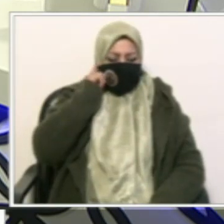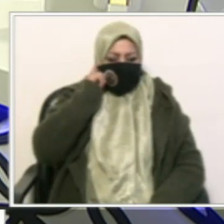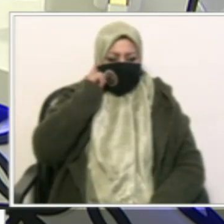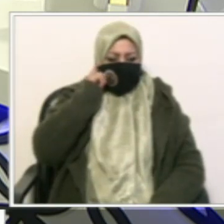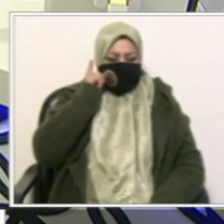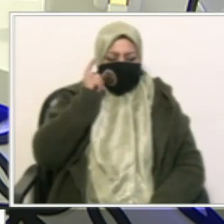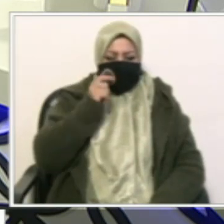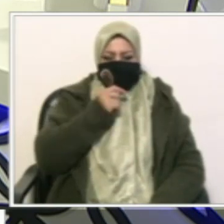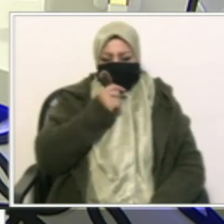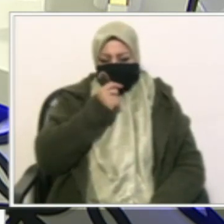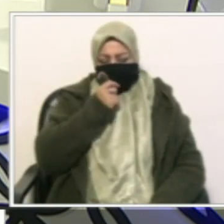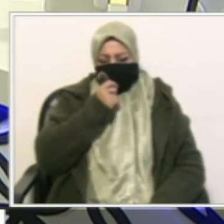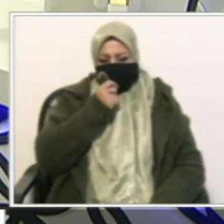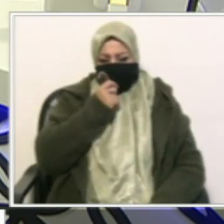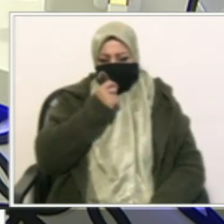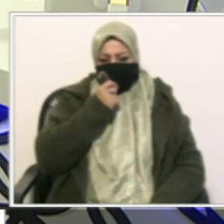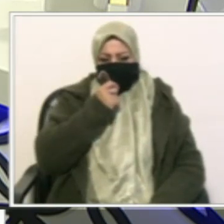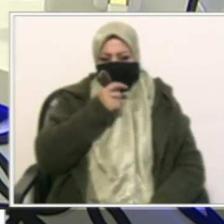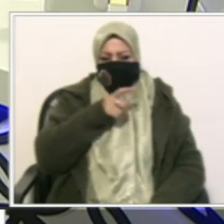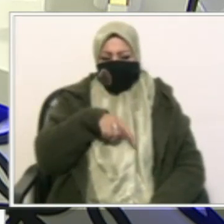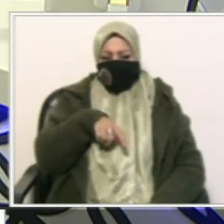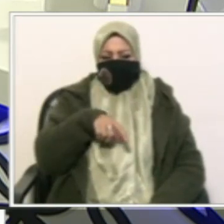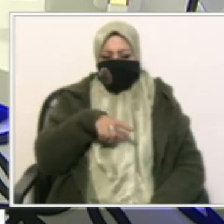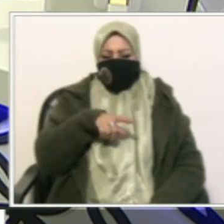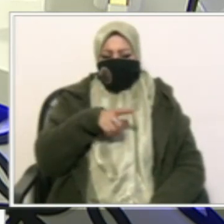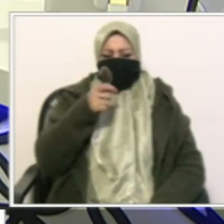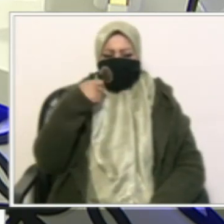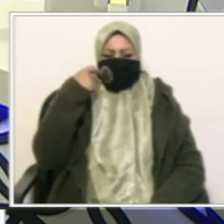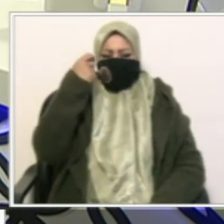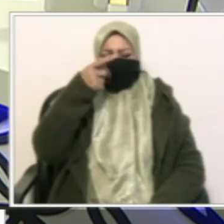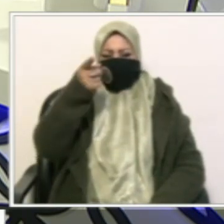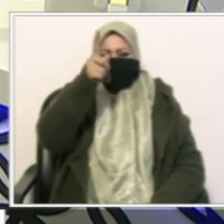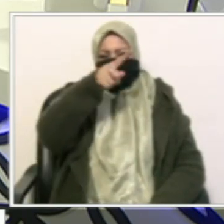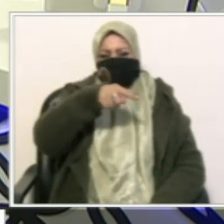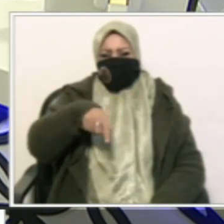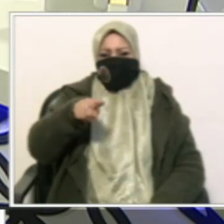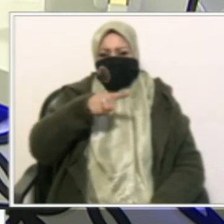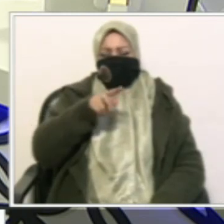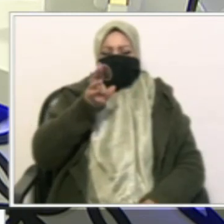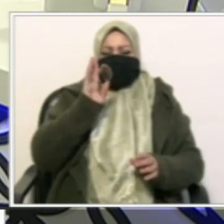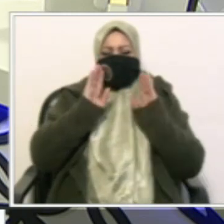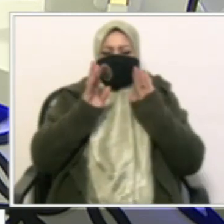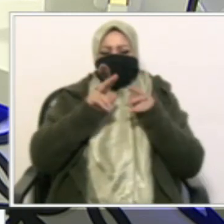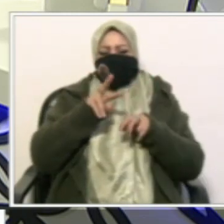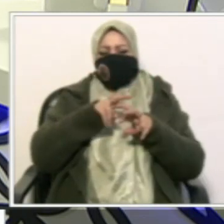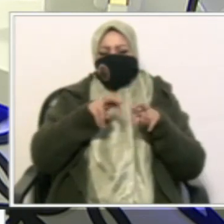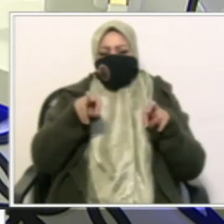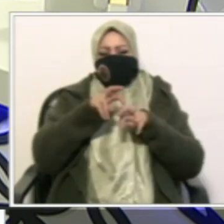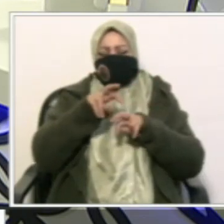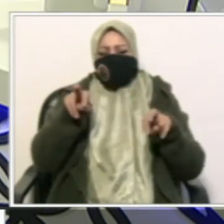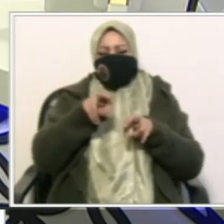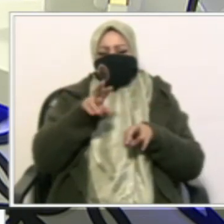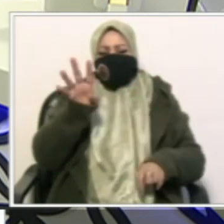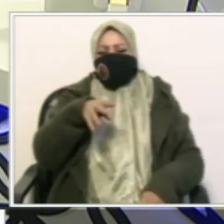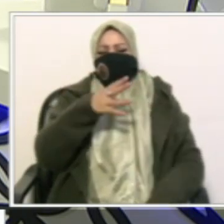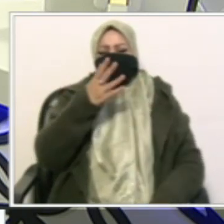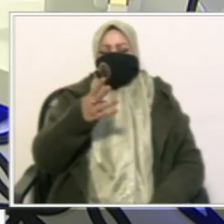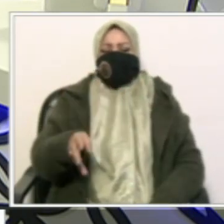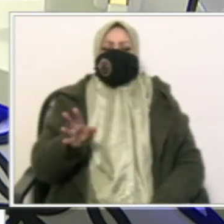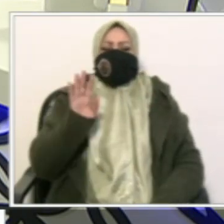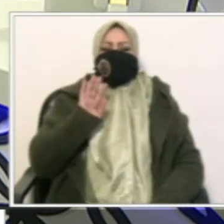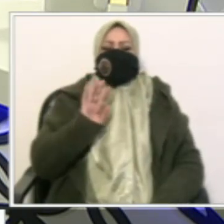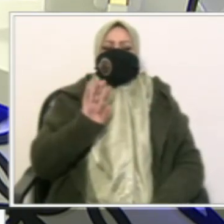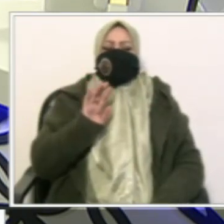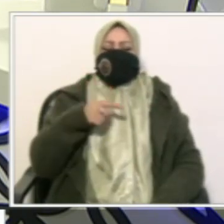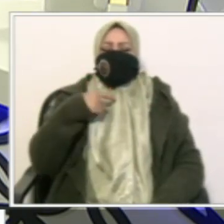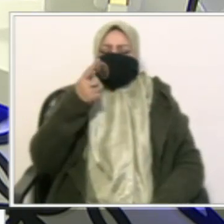تكلمت بي شرحت بي الكفايه وتكلمت عليه شرعيا بما فيه الكفايه والحمد لله تكلم عليه المشايخ. لكن الان ظهرت علينا حاجه اخرى